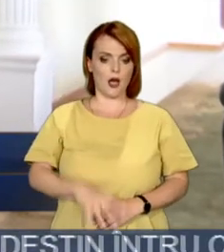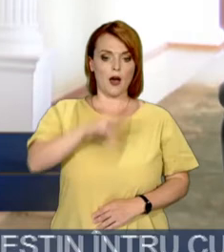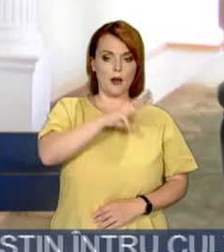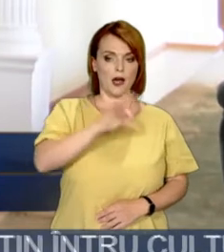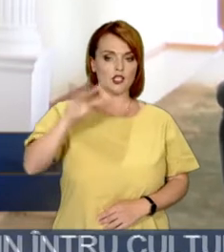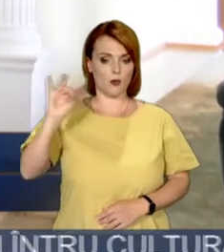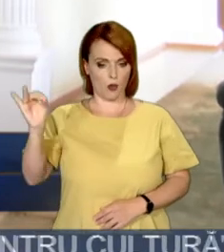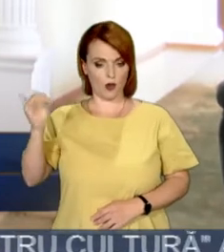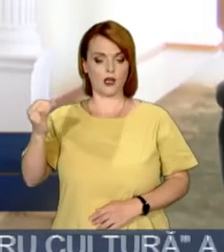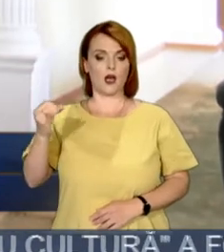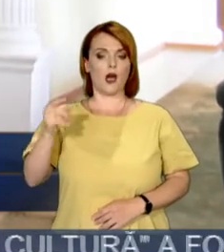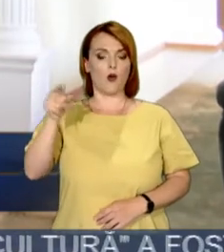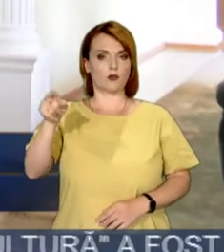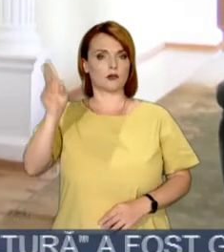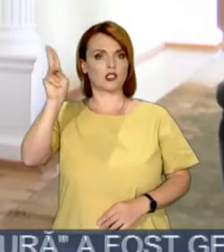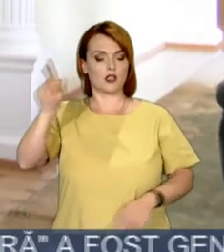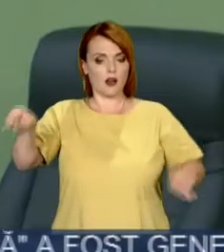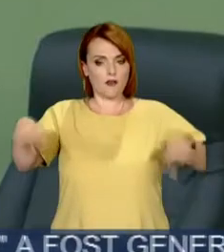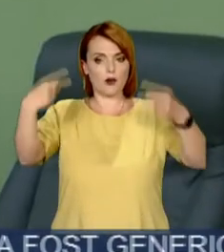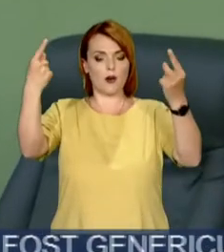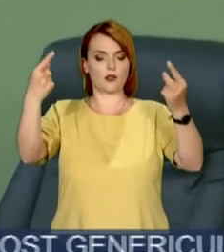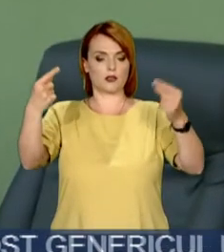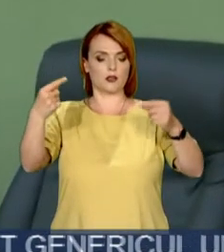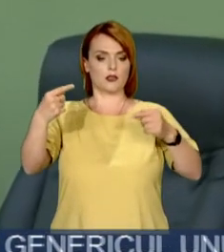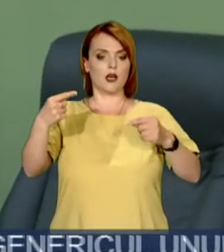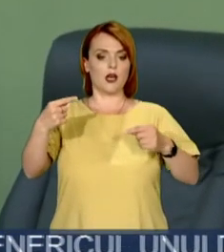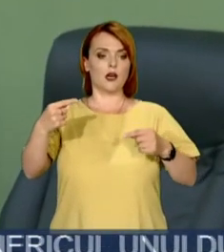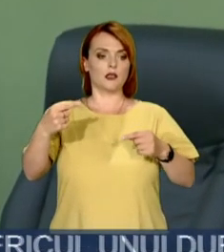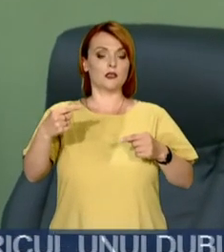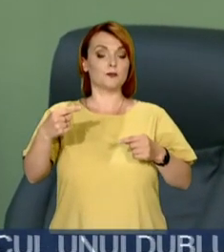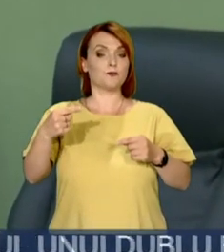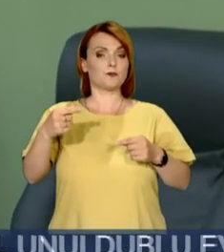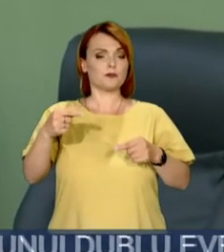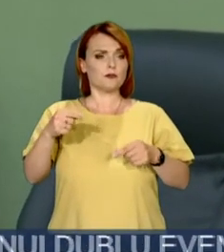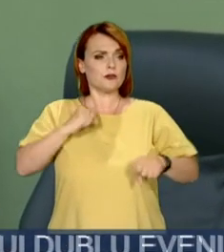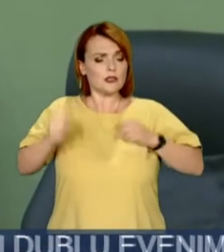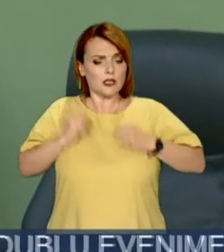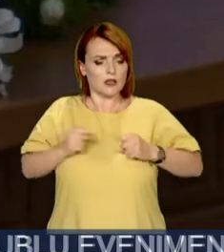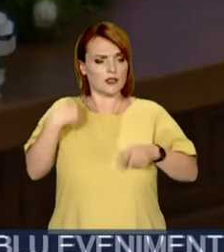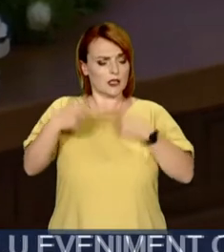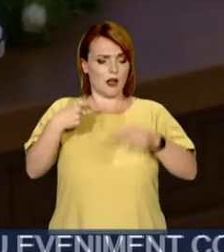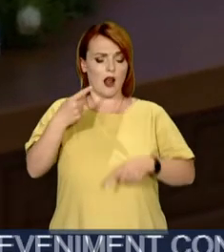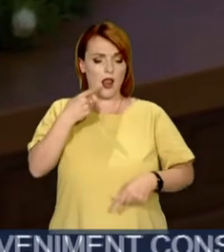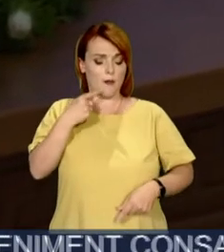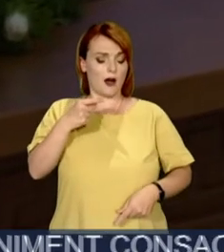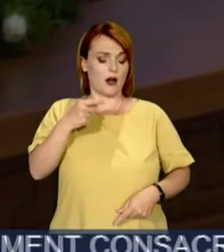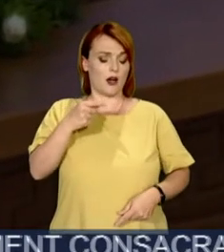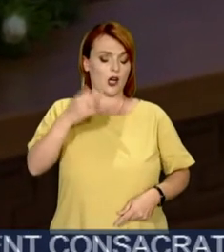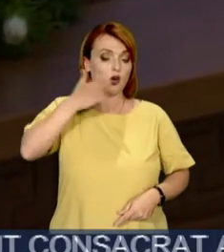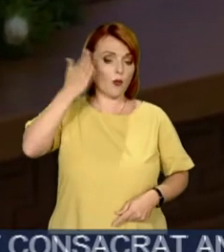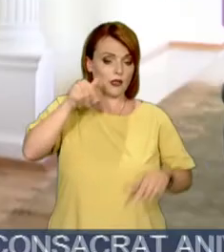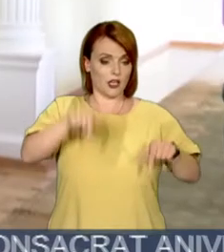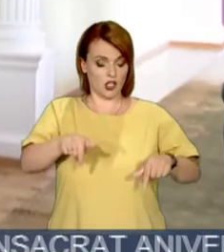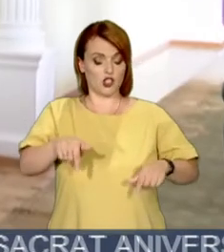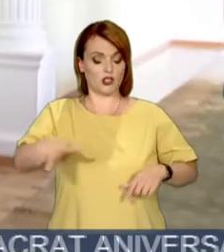academician, este un întemeietor. El a reformat limbajul criticii literare și a eseului în condițiile